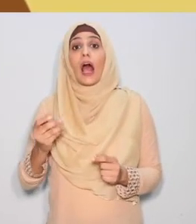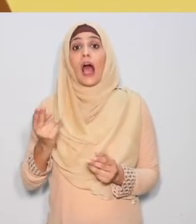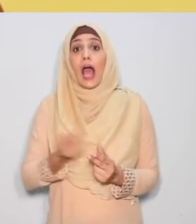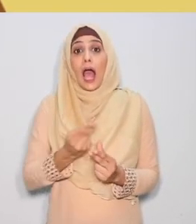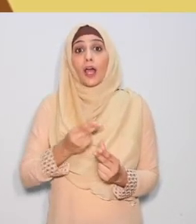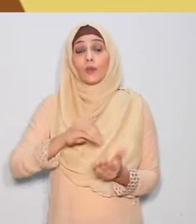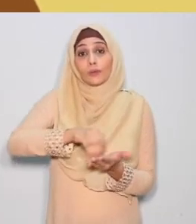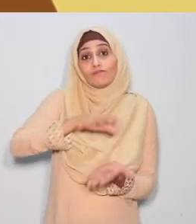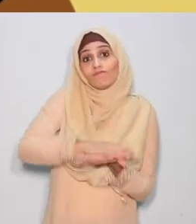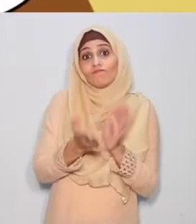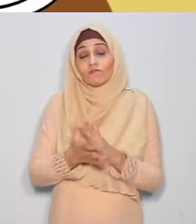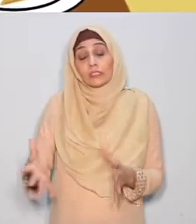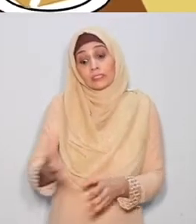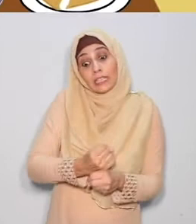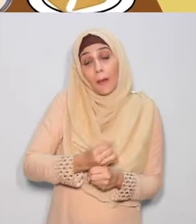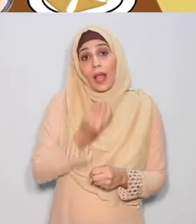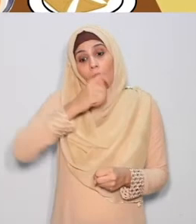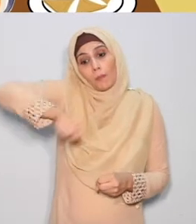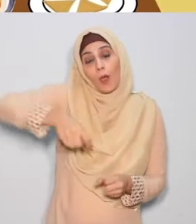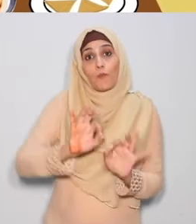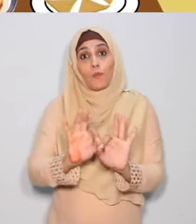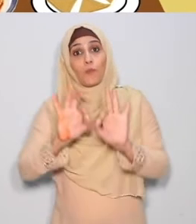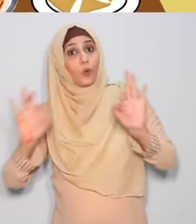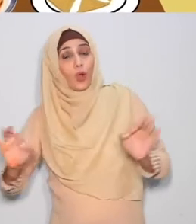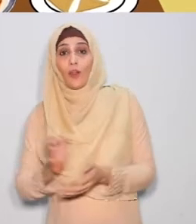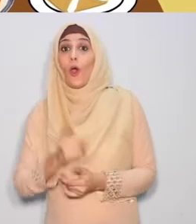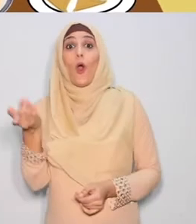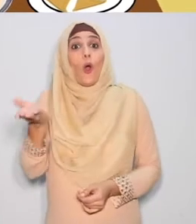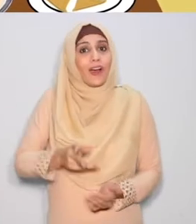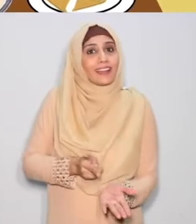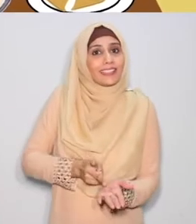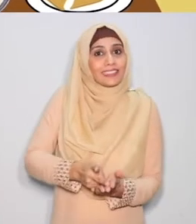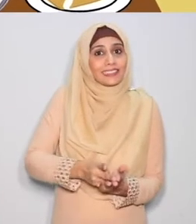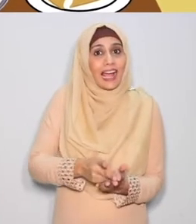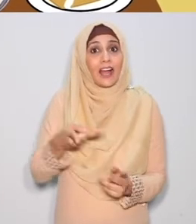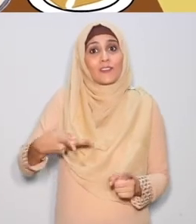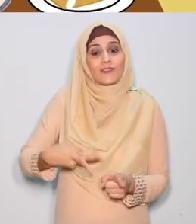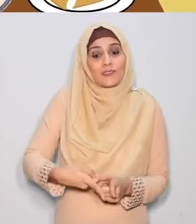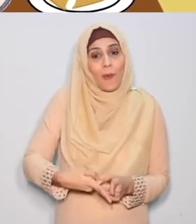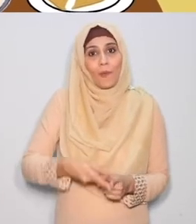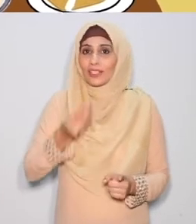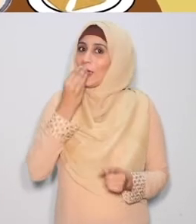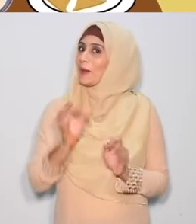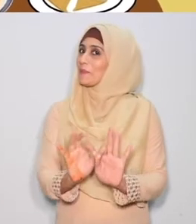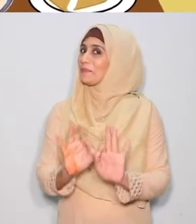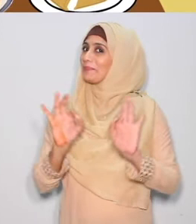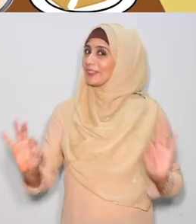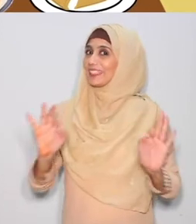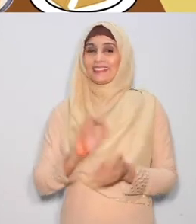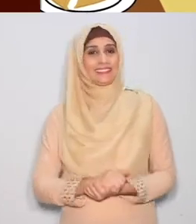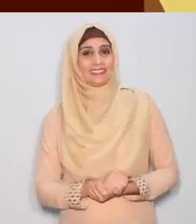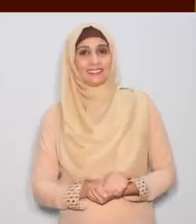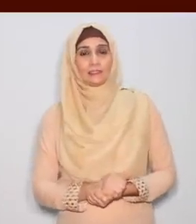के पराठे सभी कुछ बना लिया और अहमद किसान को उसके हिस्से का समोसा भी मिल